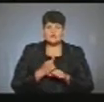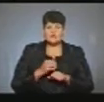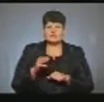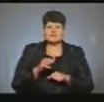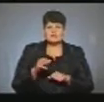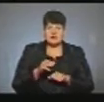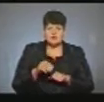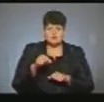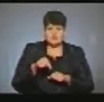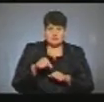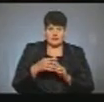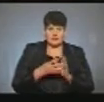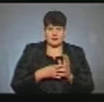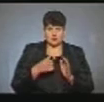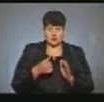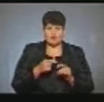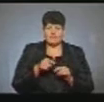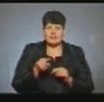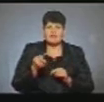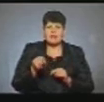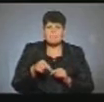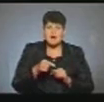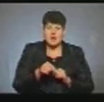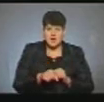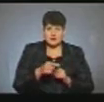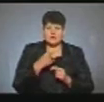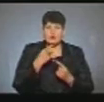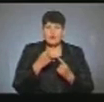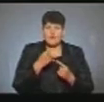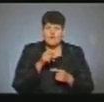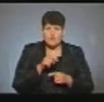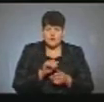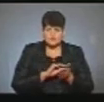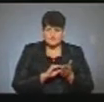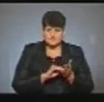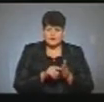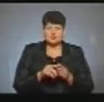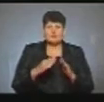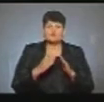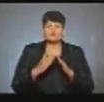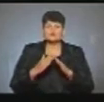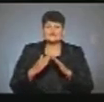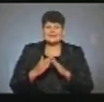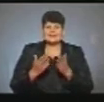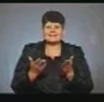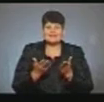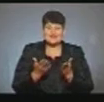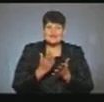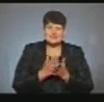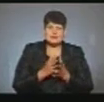травні поточного року. Він вимагає і говорить про те, що в будинках, де